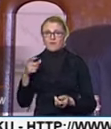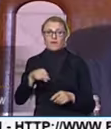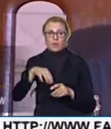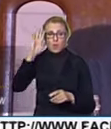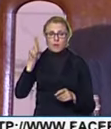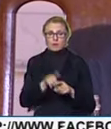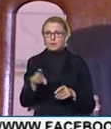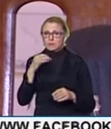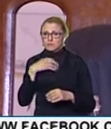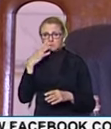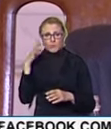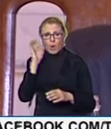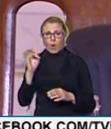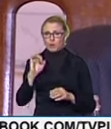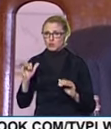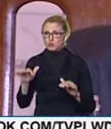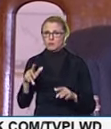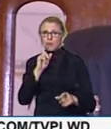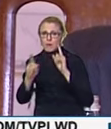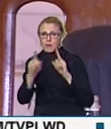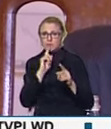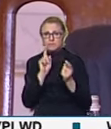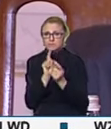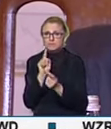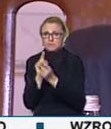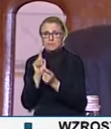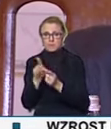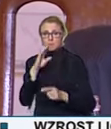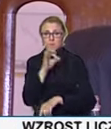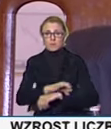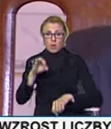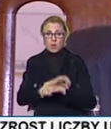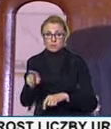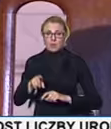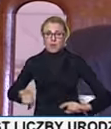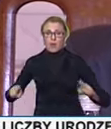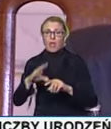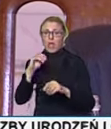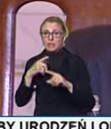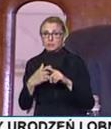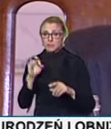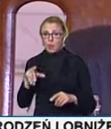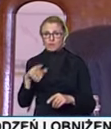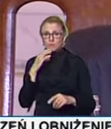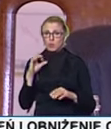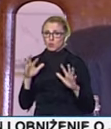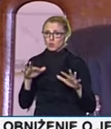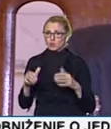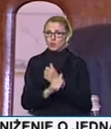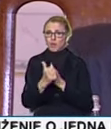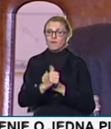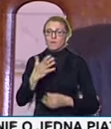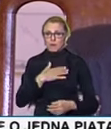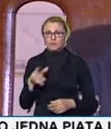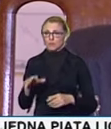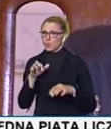Było tu wiele okazji do interesujących rozmów, w których potwierdziliście, że projekt organizacji Expo cieszy się dużym powodzeniem. Spotkaliśmy się z przedstawicielami